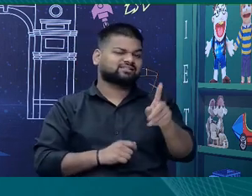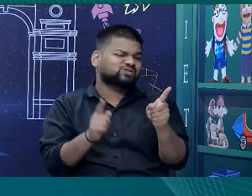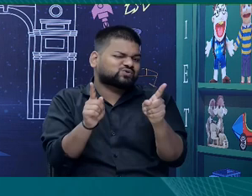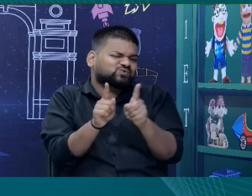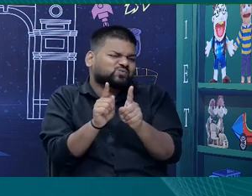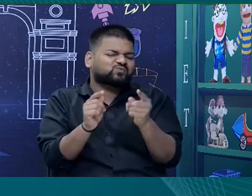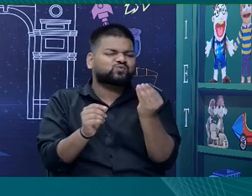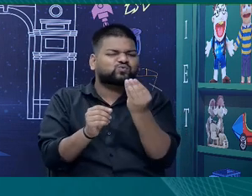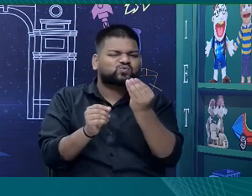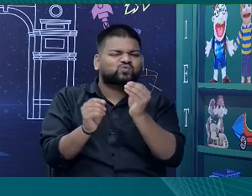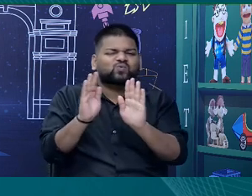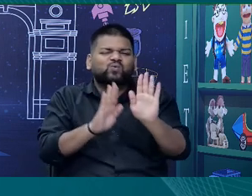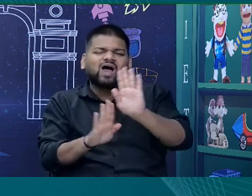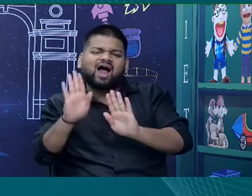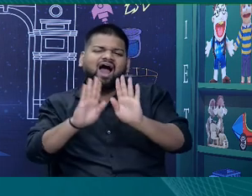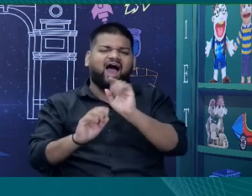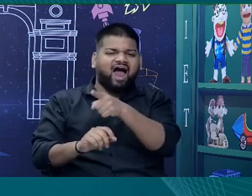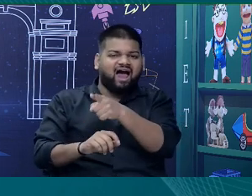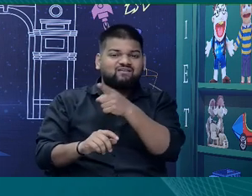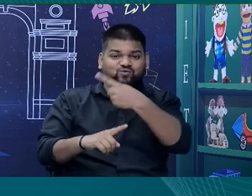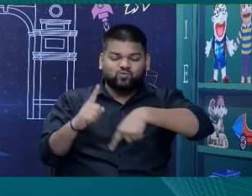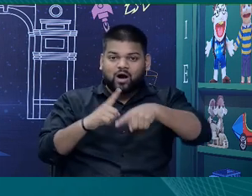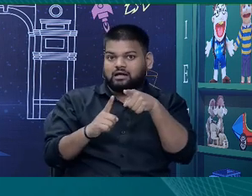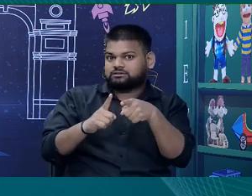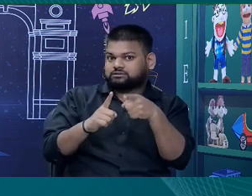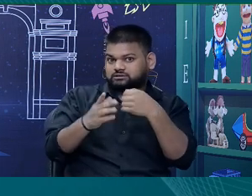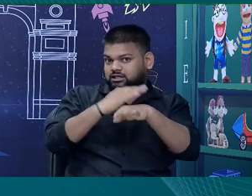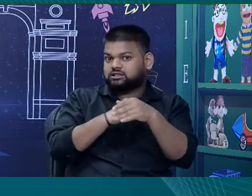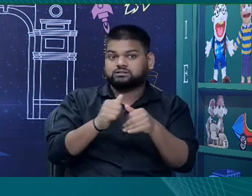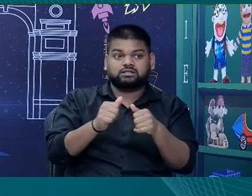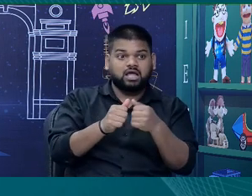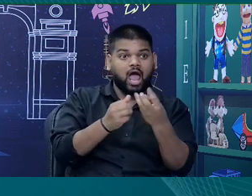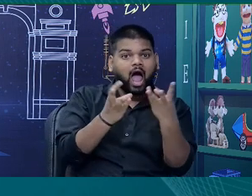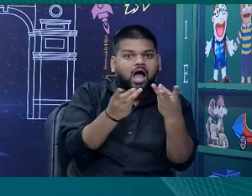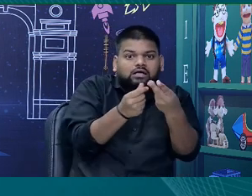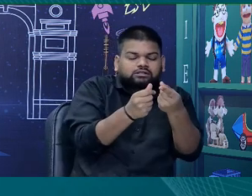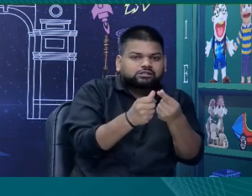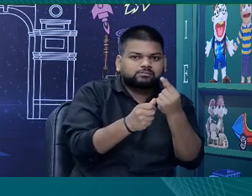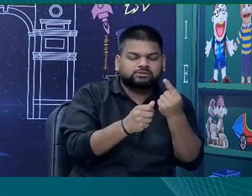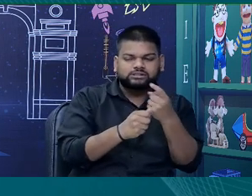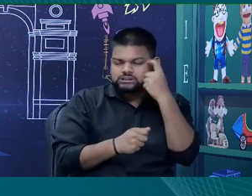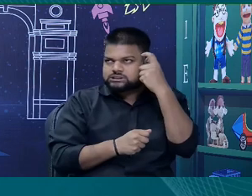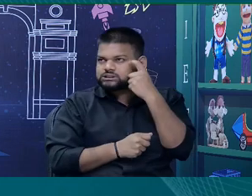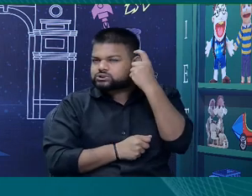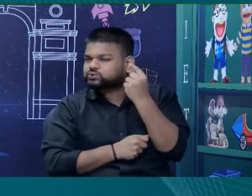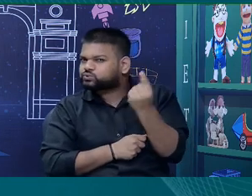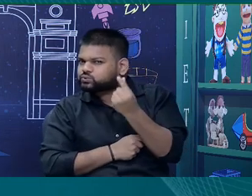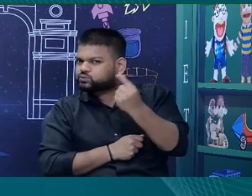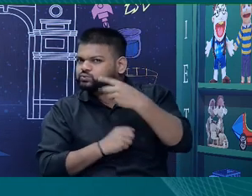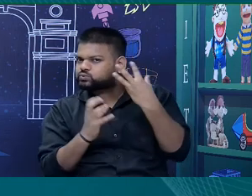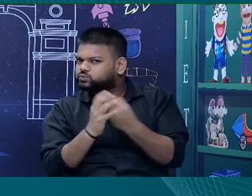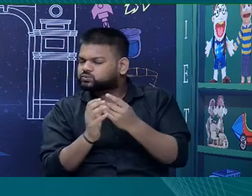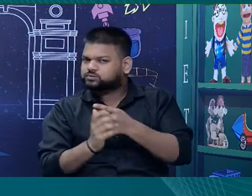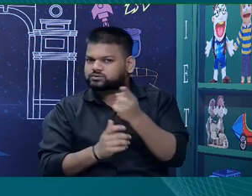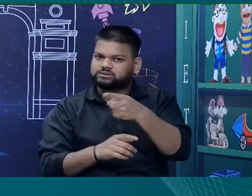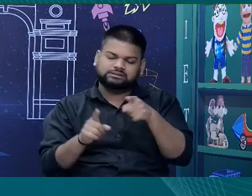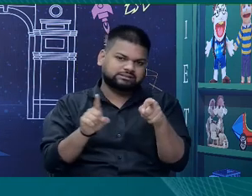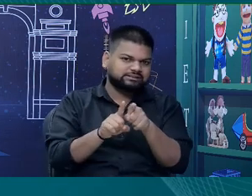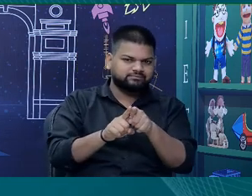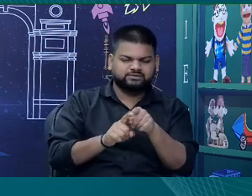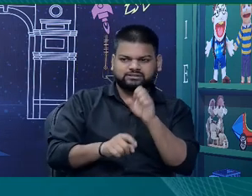जिसमें हमने अलजेब्राइक एक्सप्रेशंस का उसे करके यह डिटरमिन कर पे की आपने कौन सा नंबर सिलेक्ट किया था तो इस तरह के एक्टिविटीज